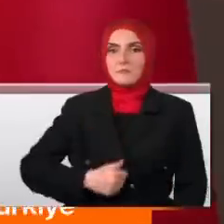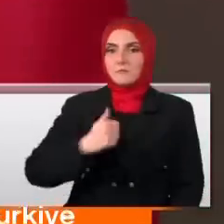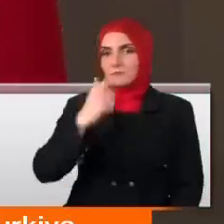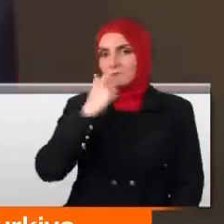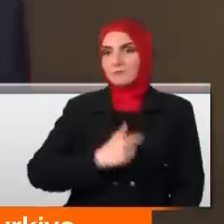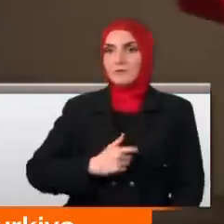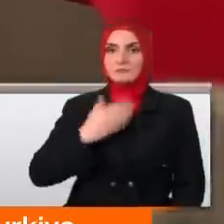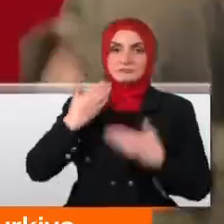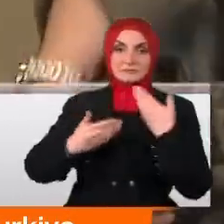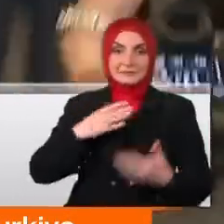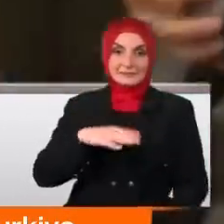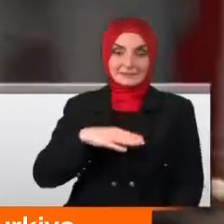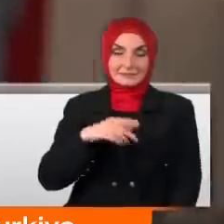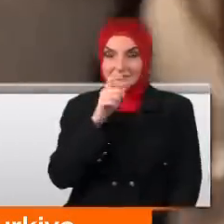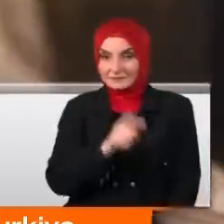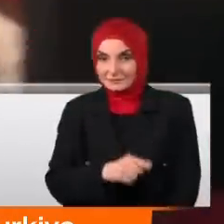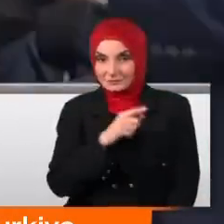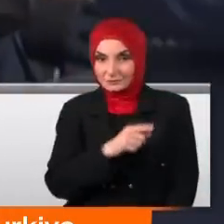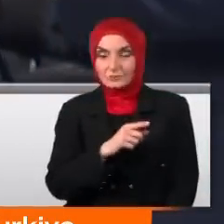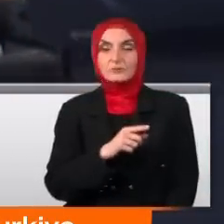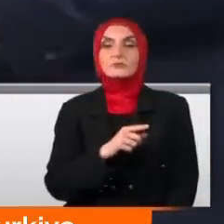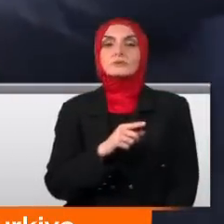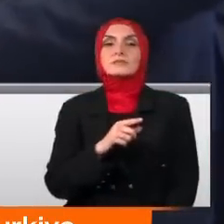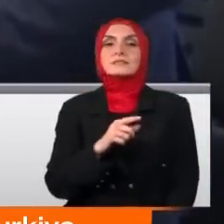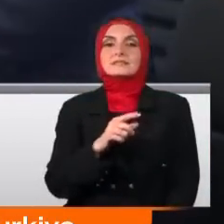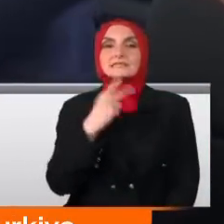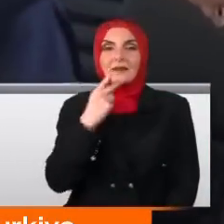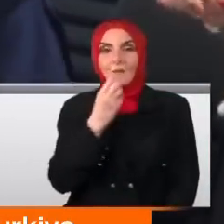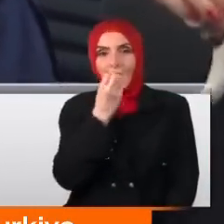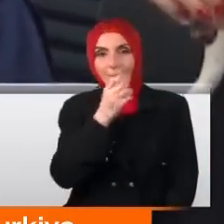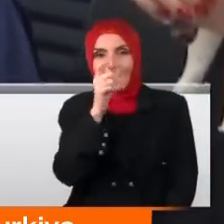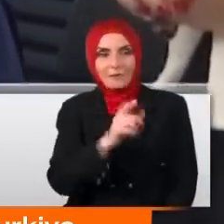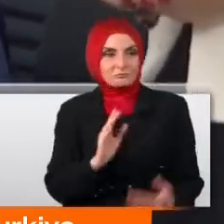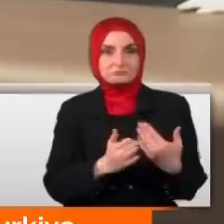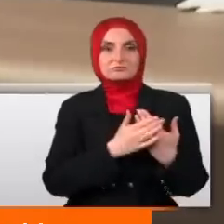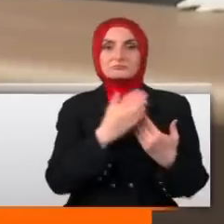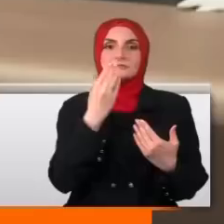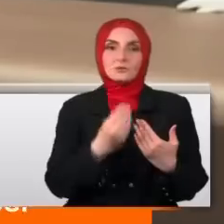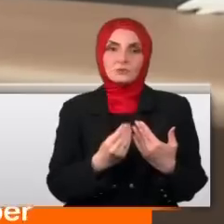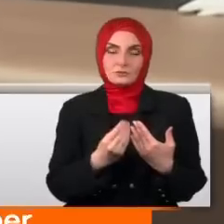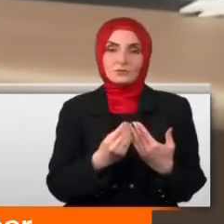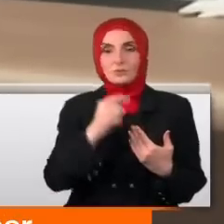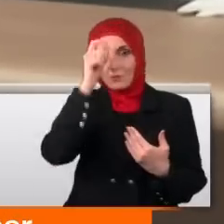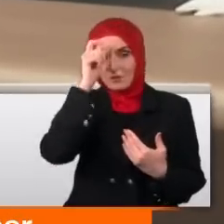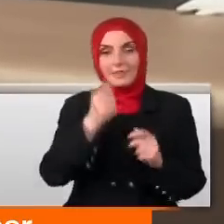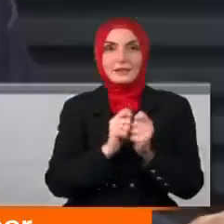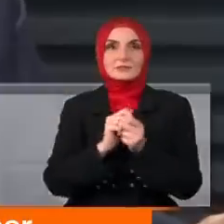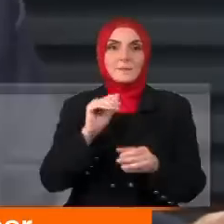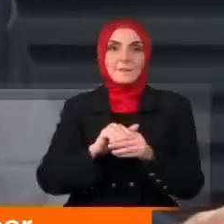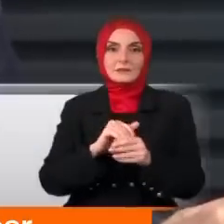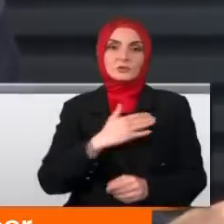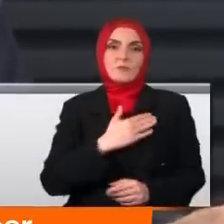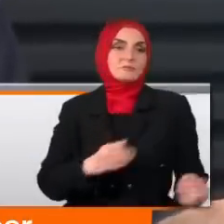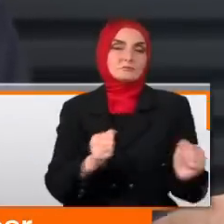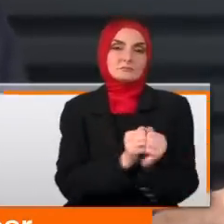Kılıçdaroğlu'na Mustafa Sarıgül can simidi oldu Türkiye'de değişim Partisi CHP'ye katıldı Kılıçdaroğlu teşekkür konuşmasında satır